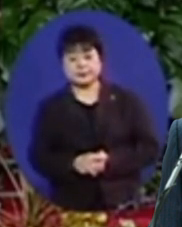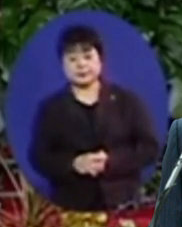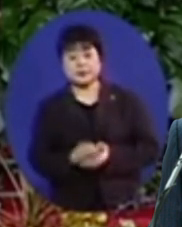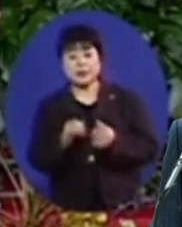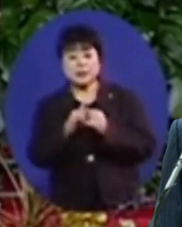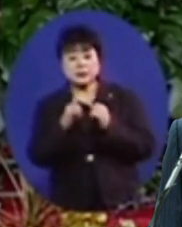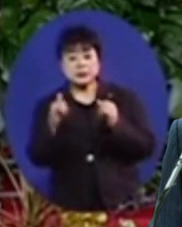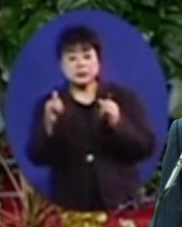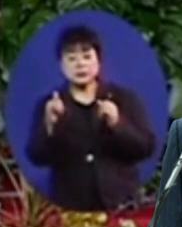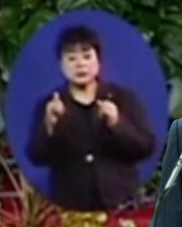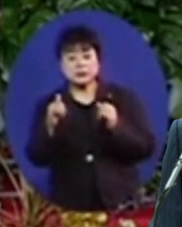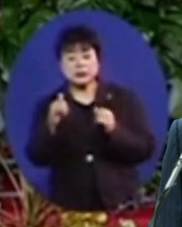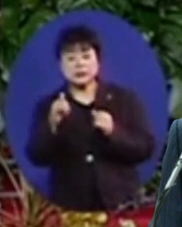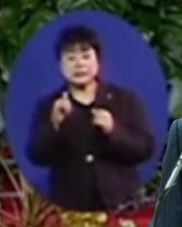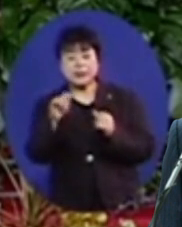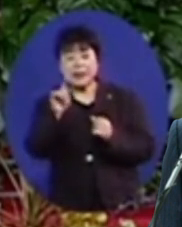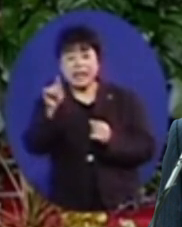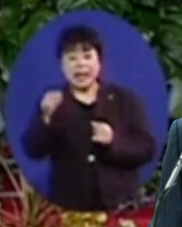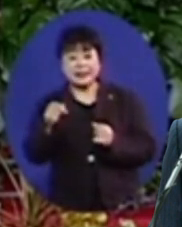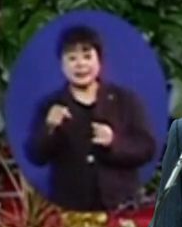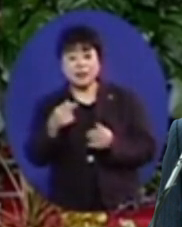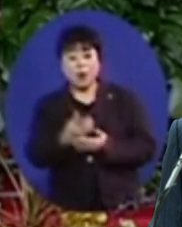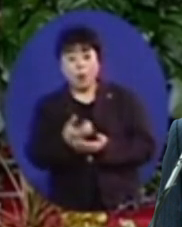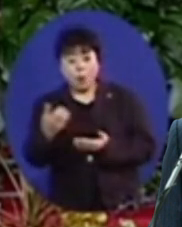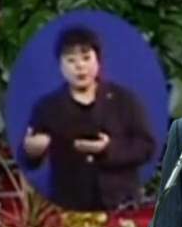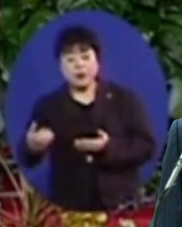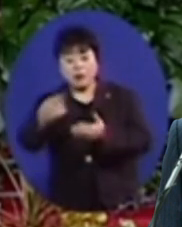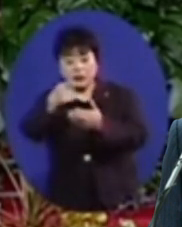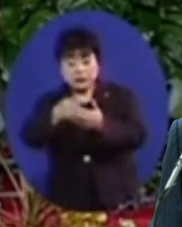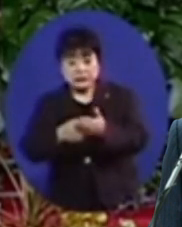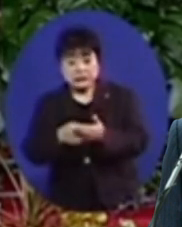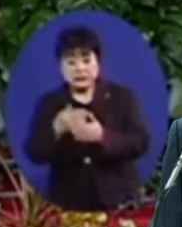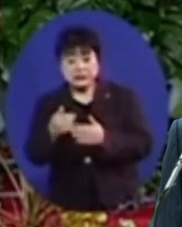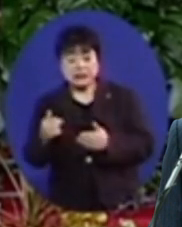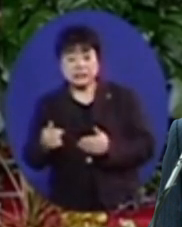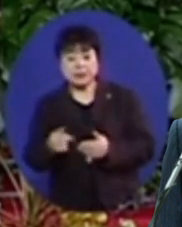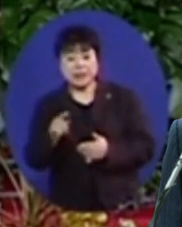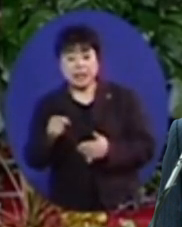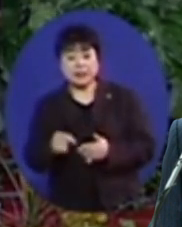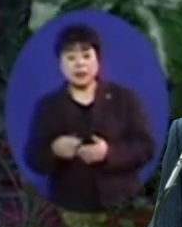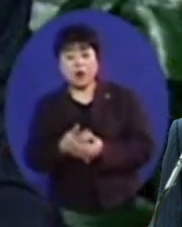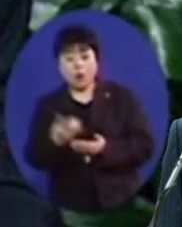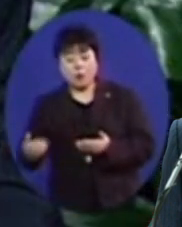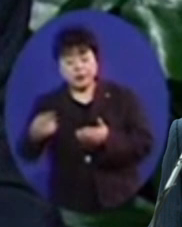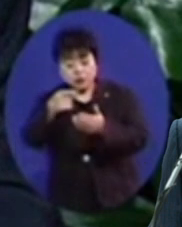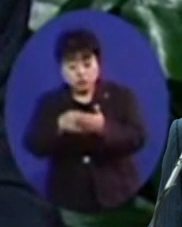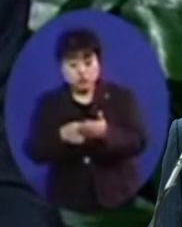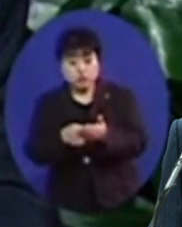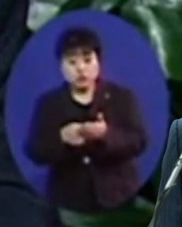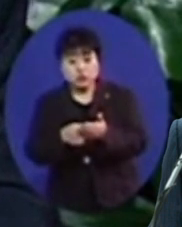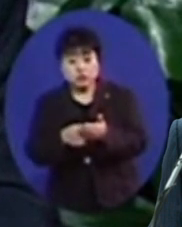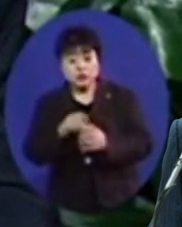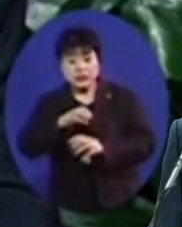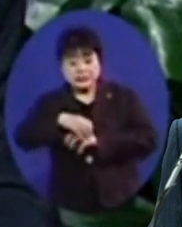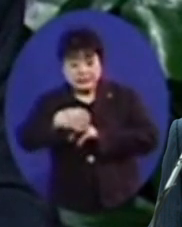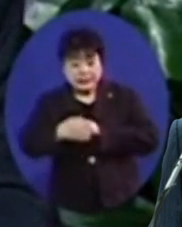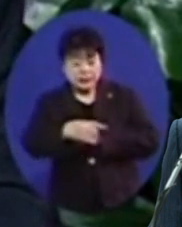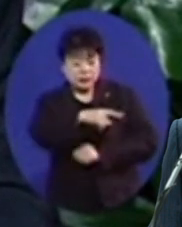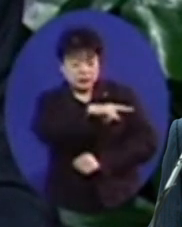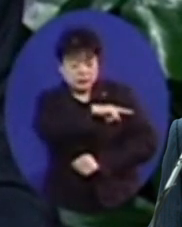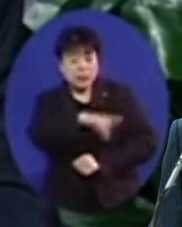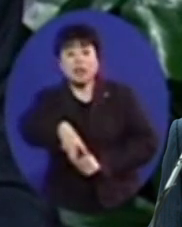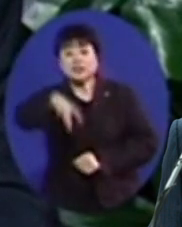사람의 간을 떼서 다른 사람 간에 옮겨주는 간이식 수술을 세계에서